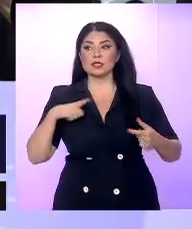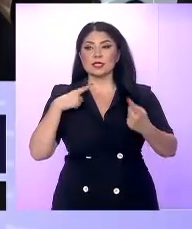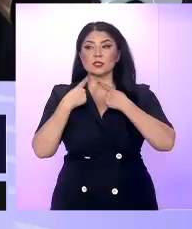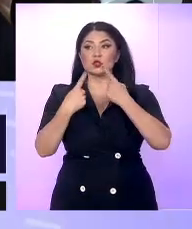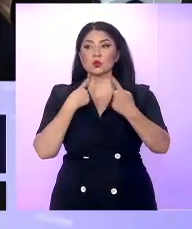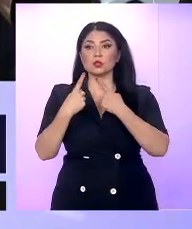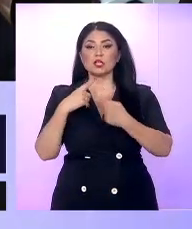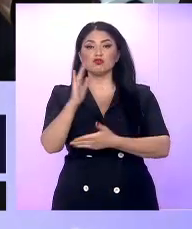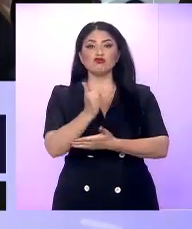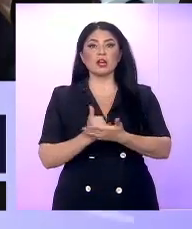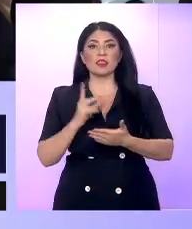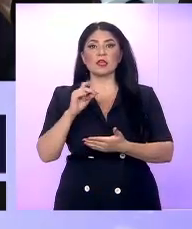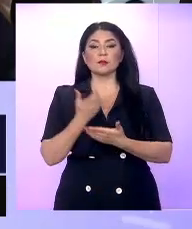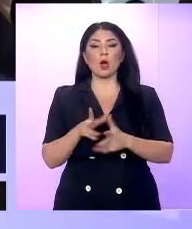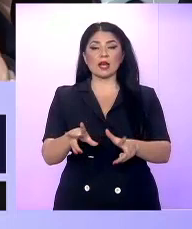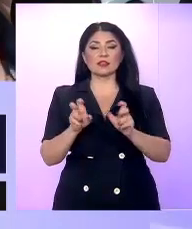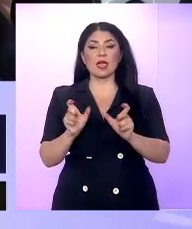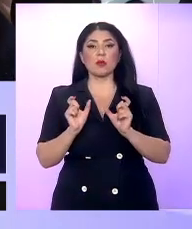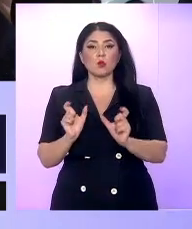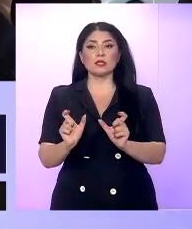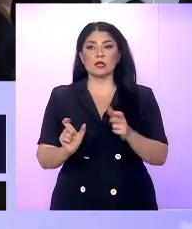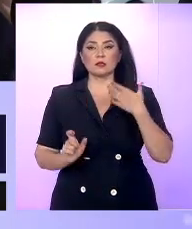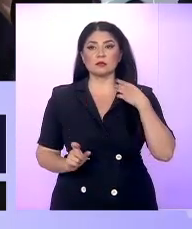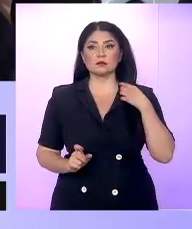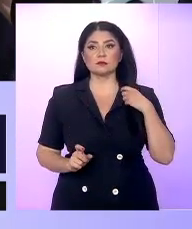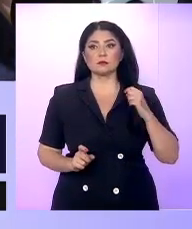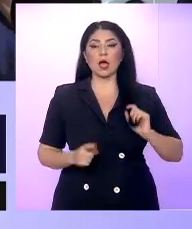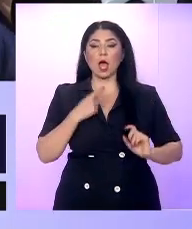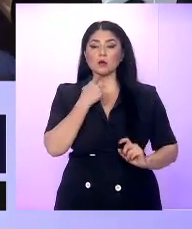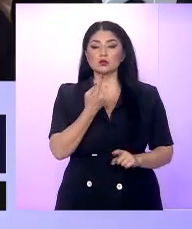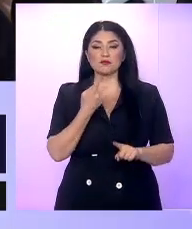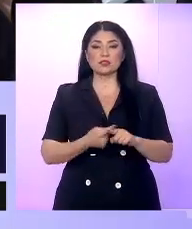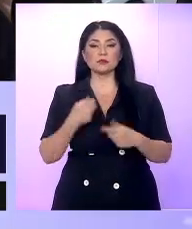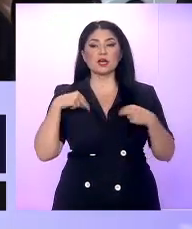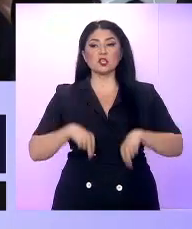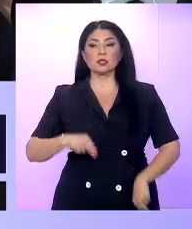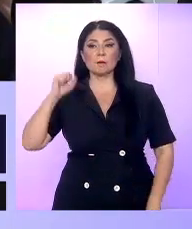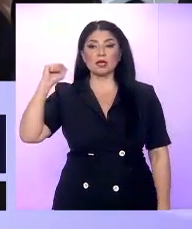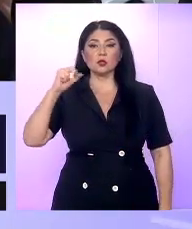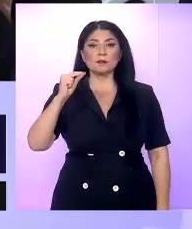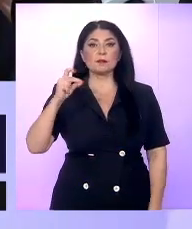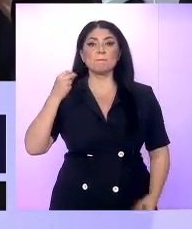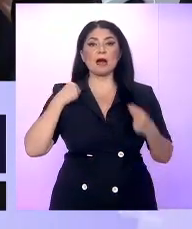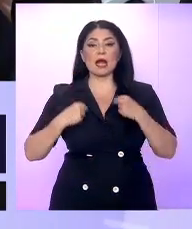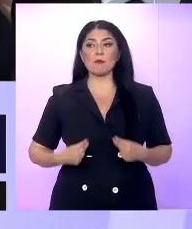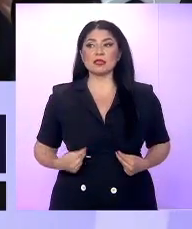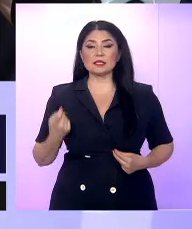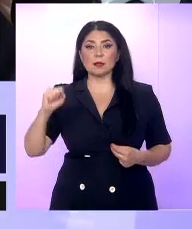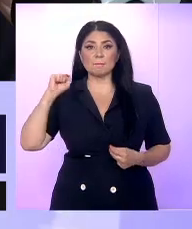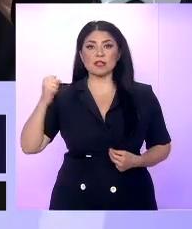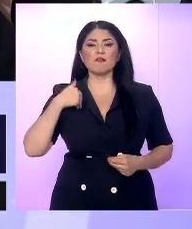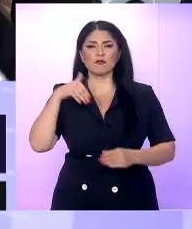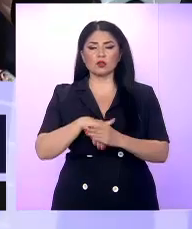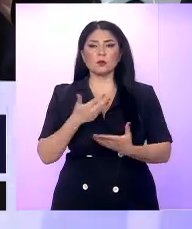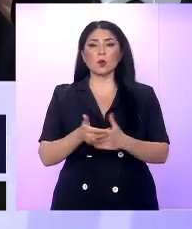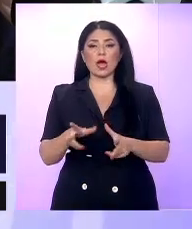discuta cererea DNA de ridicare a imunității. A spus chiar președintele PSD că parlamentarii din partid vor